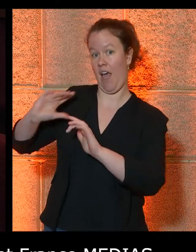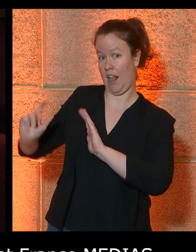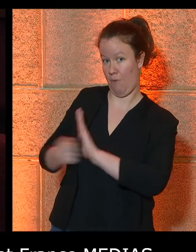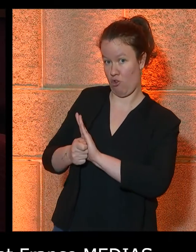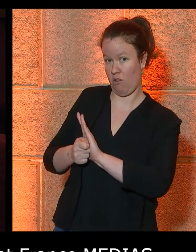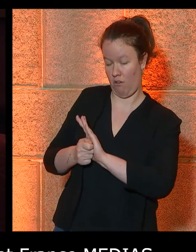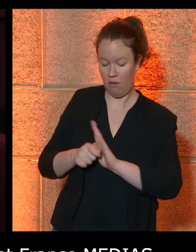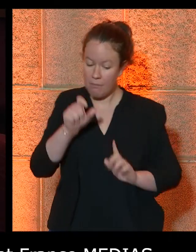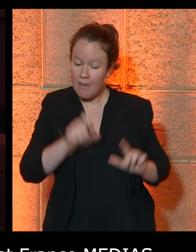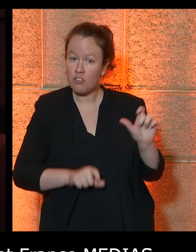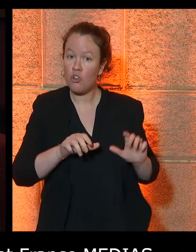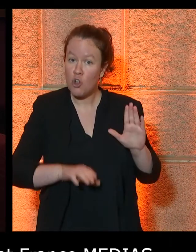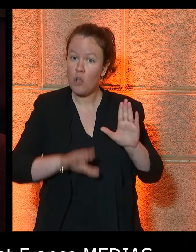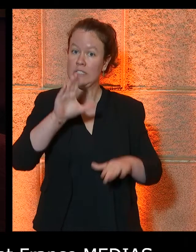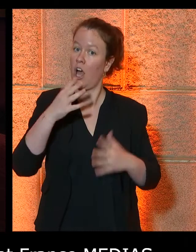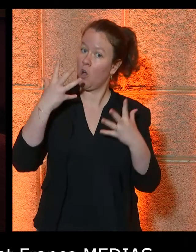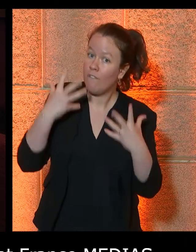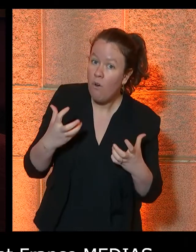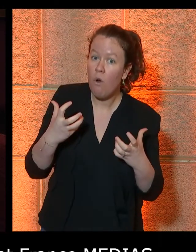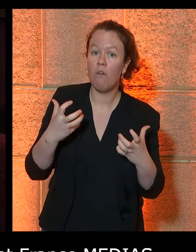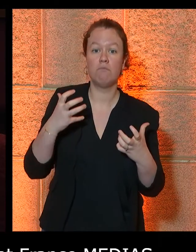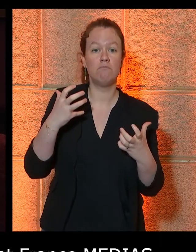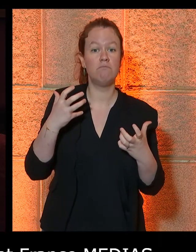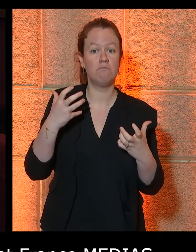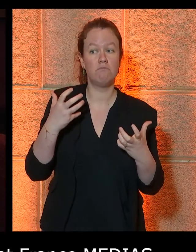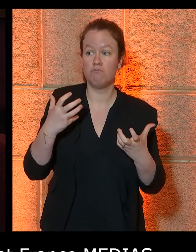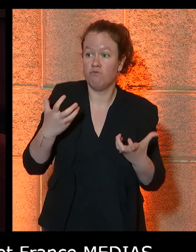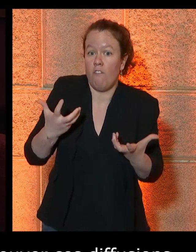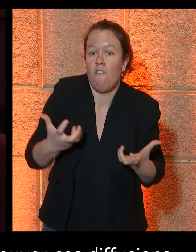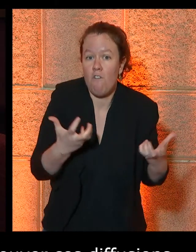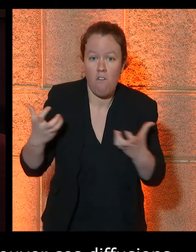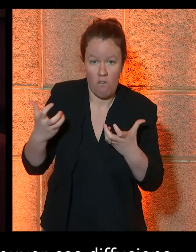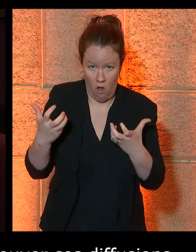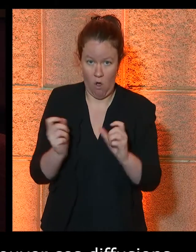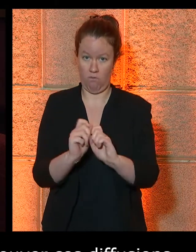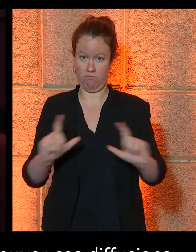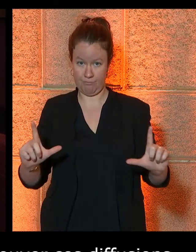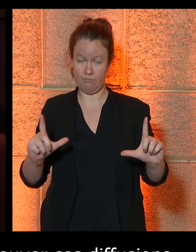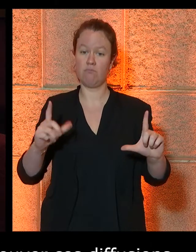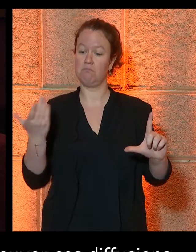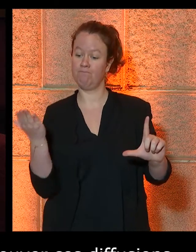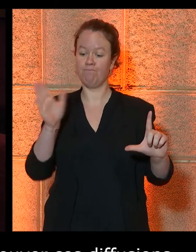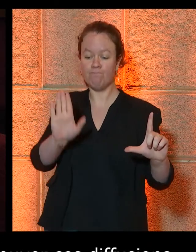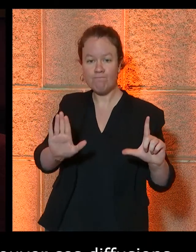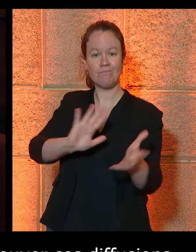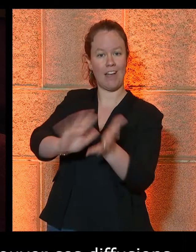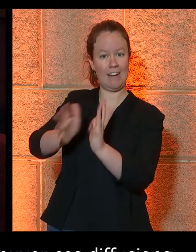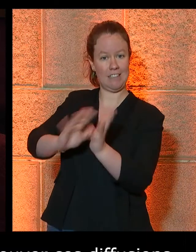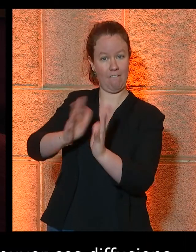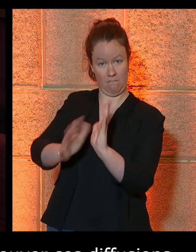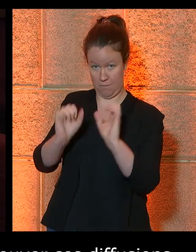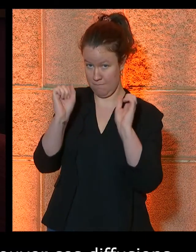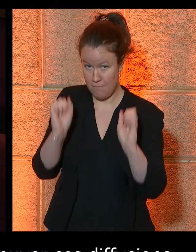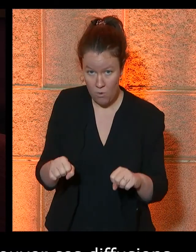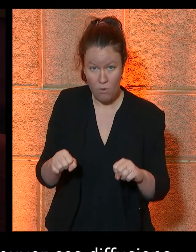la faculté de procéder à l'incrustation en LSF pour toute ou partie des émissions, étant entendu que